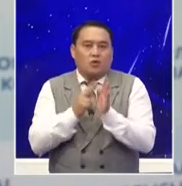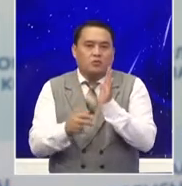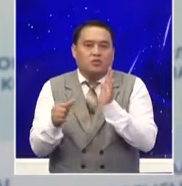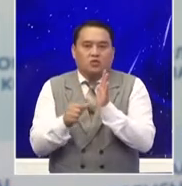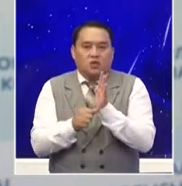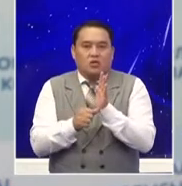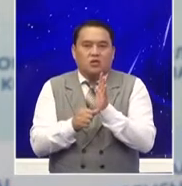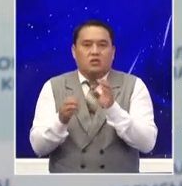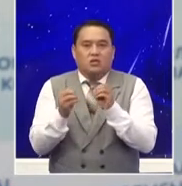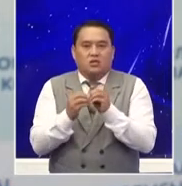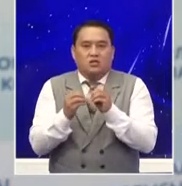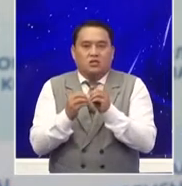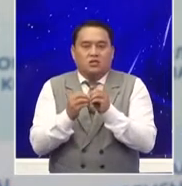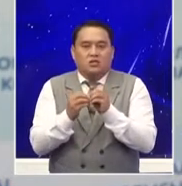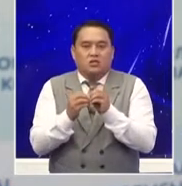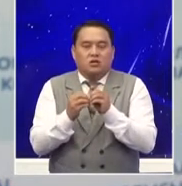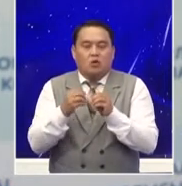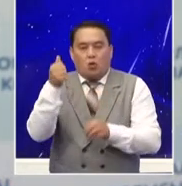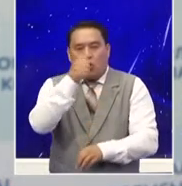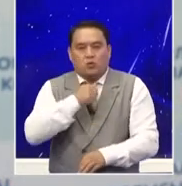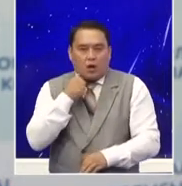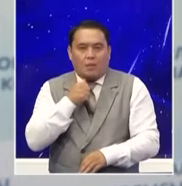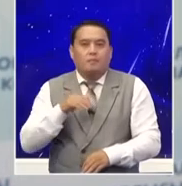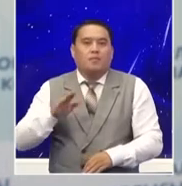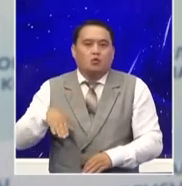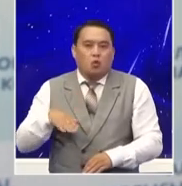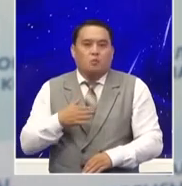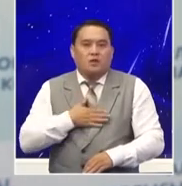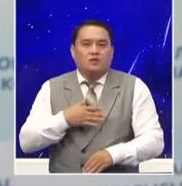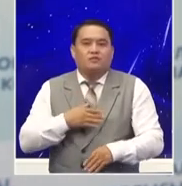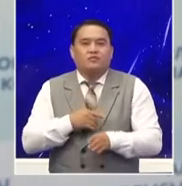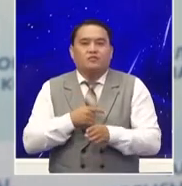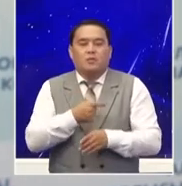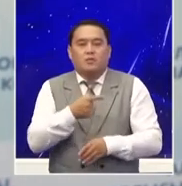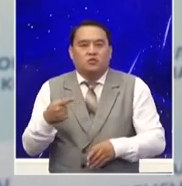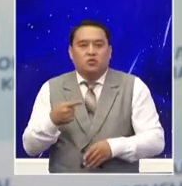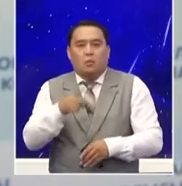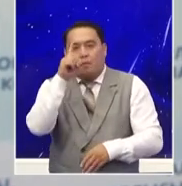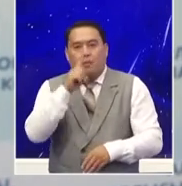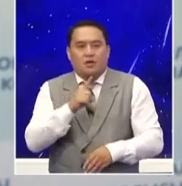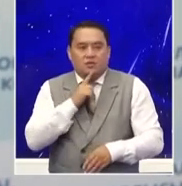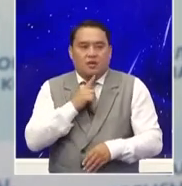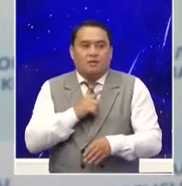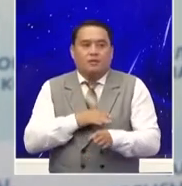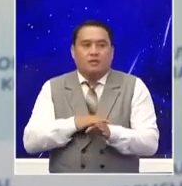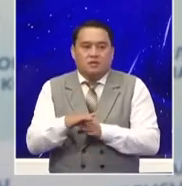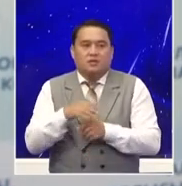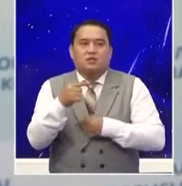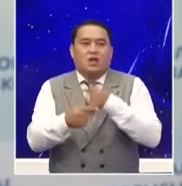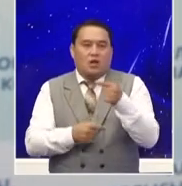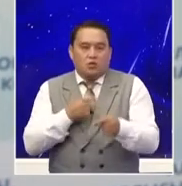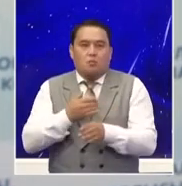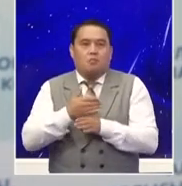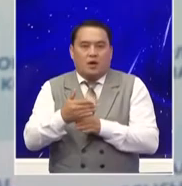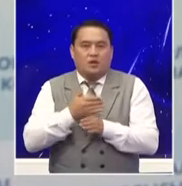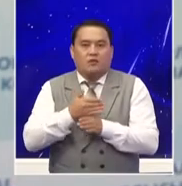1986 года по 2010 год. Потом в течение месяца, как мы это реализуем, будем уже следующий